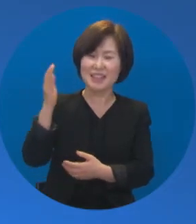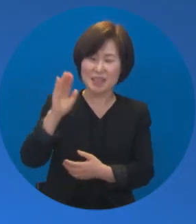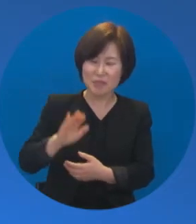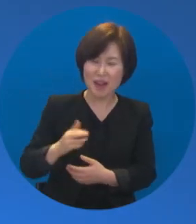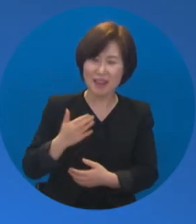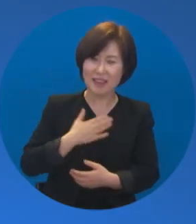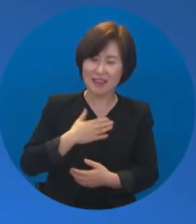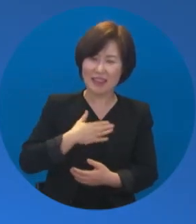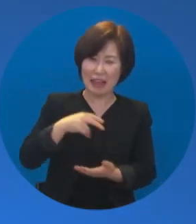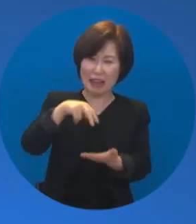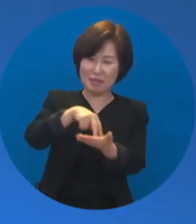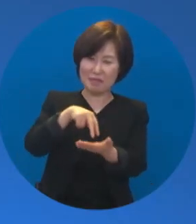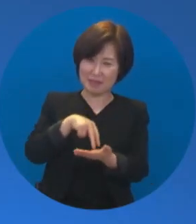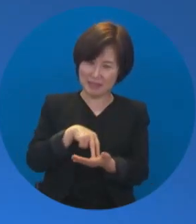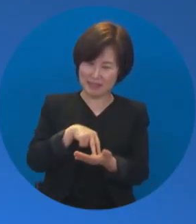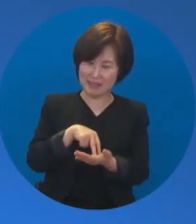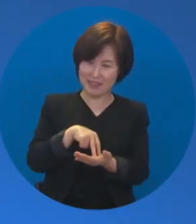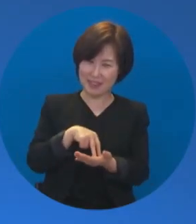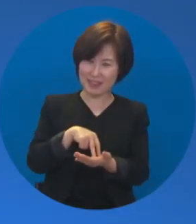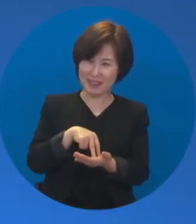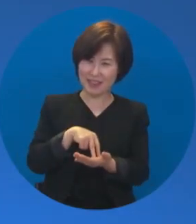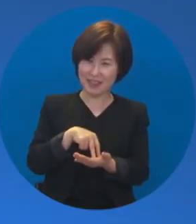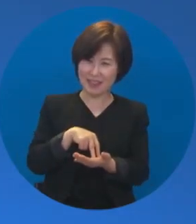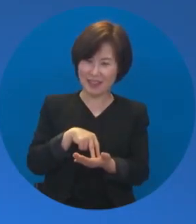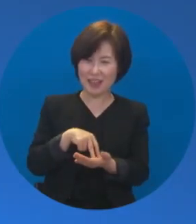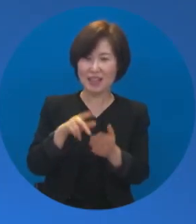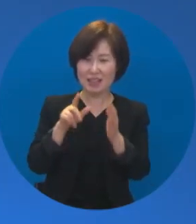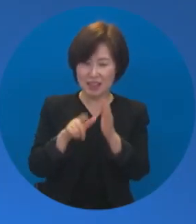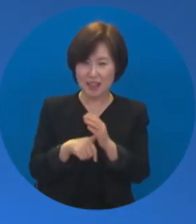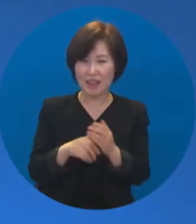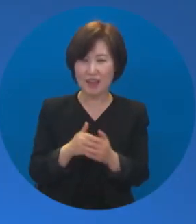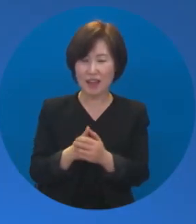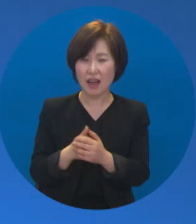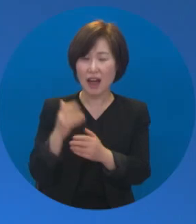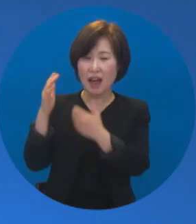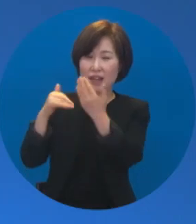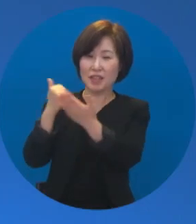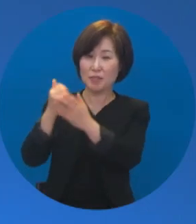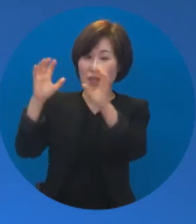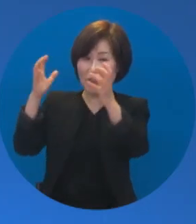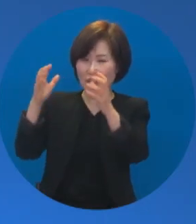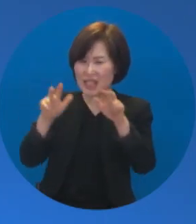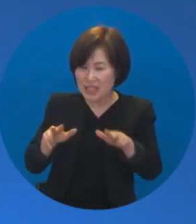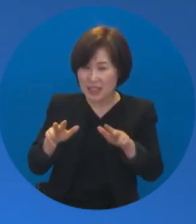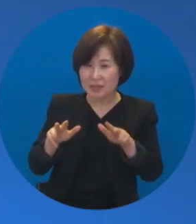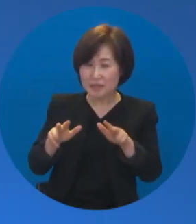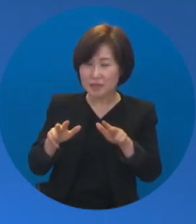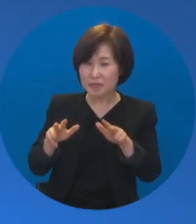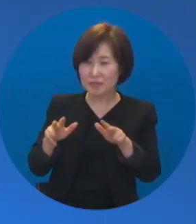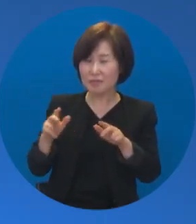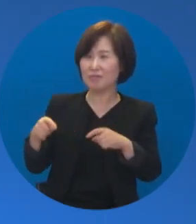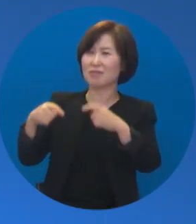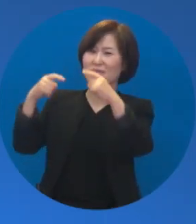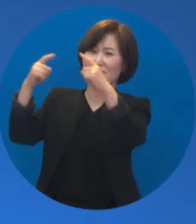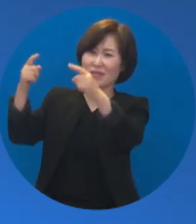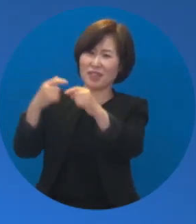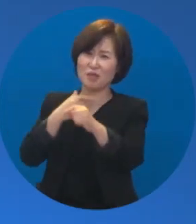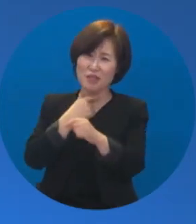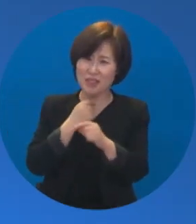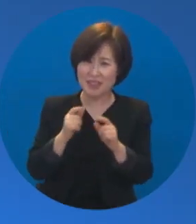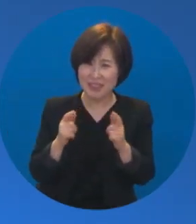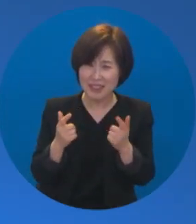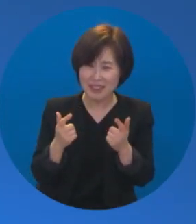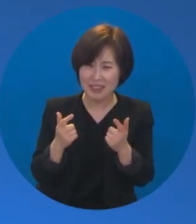보니까요, 제가 별로 하나님의 나라 천국에 지금 가고 싶지 않은 거예요. 제가 별로